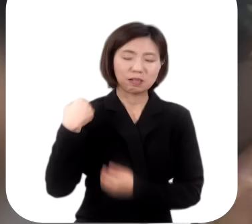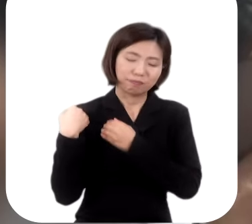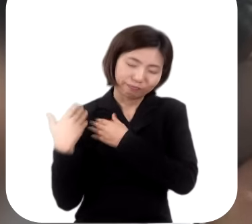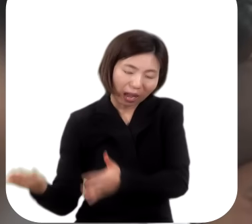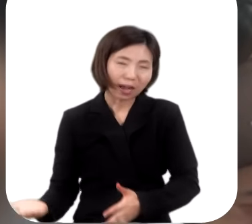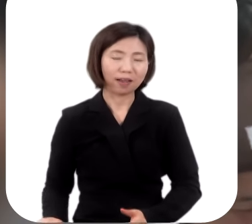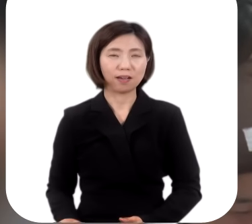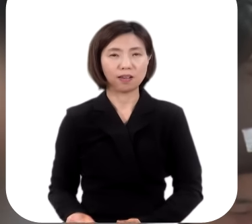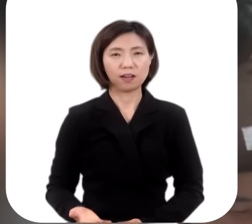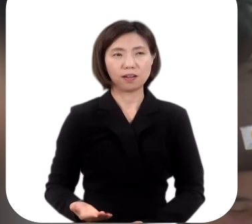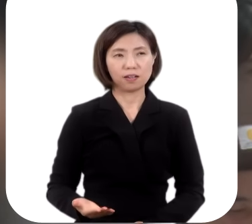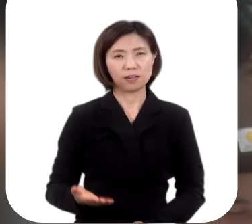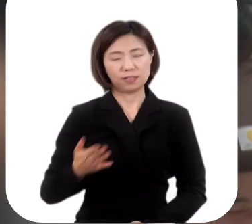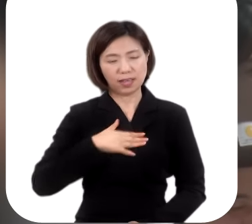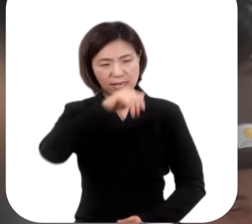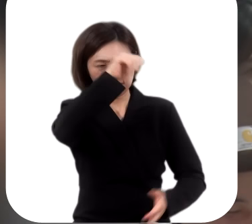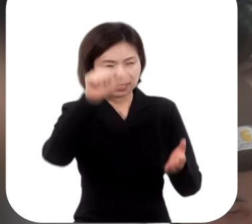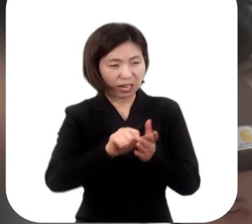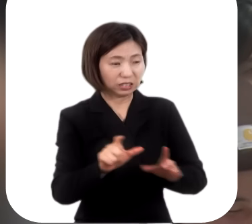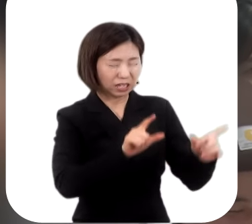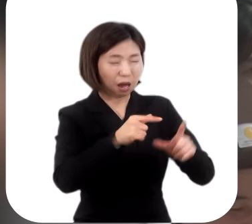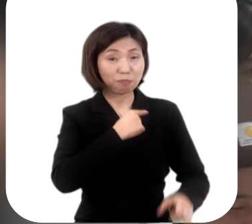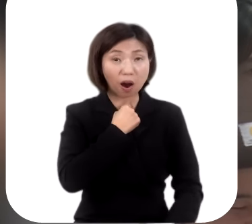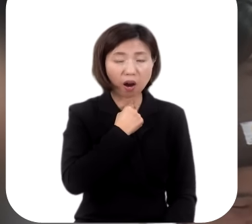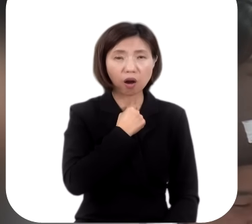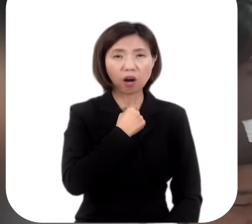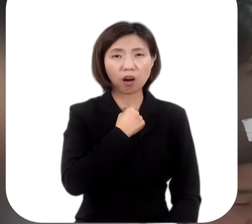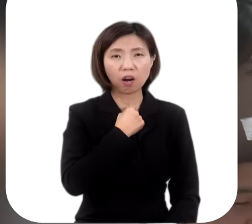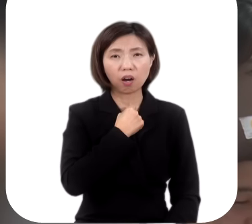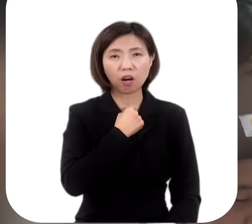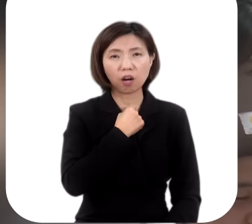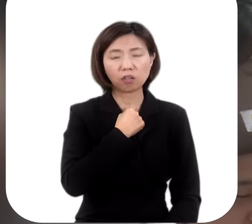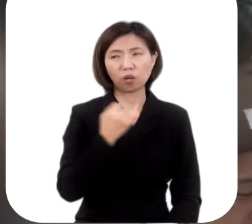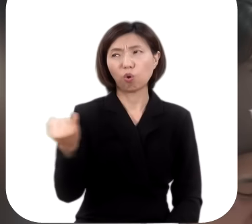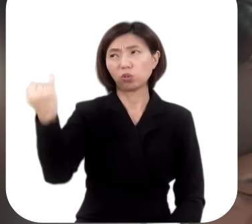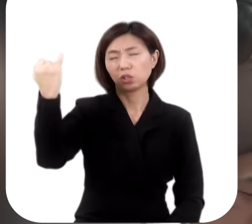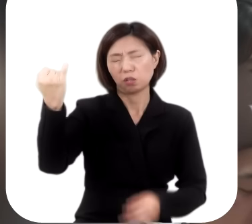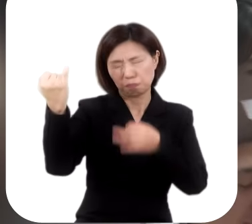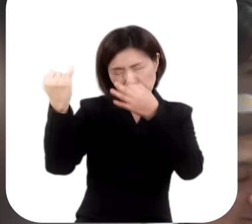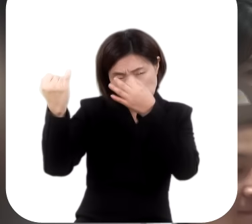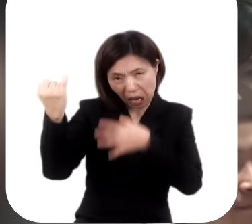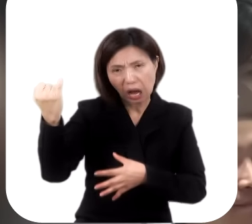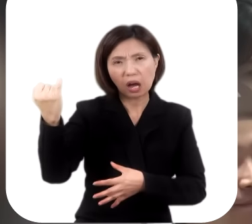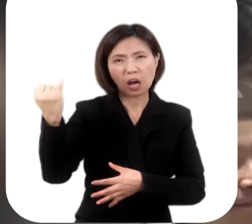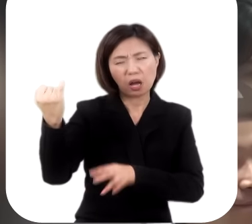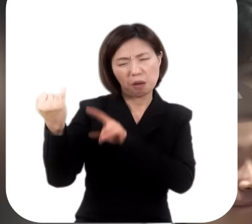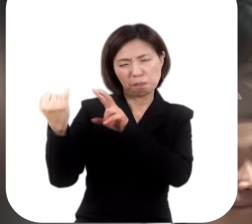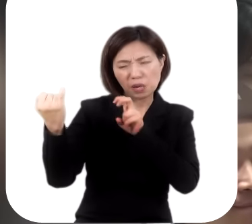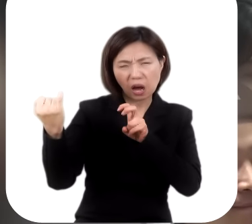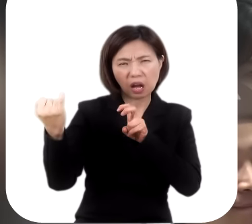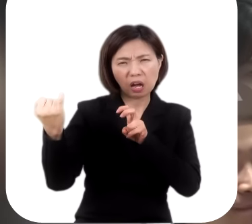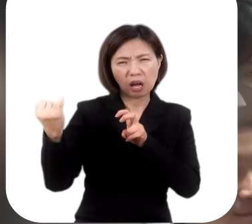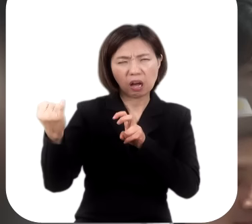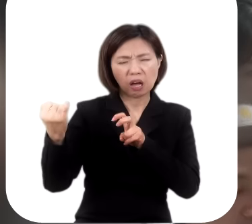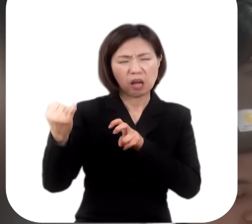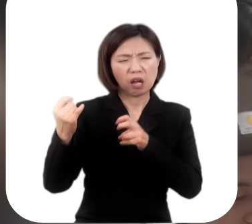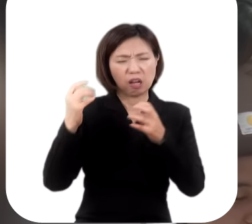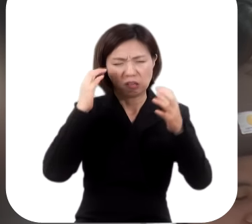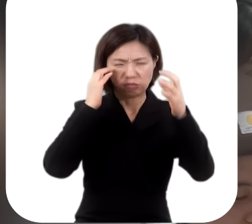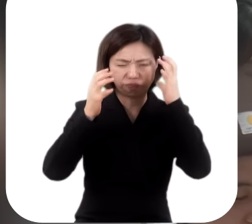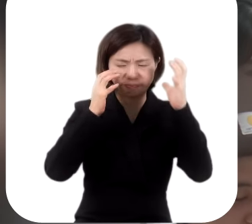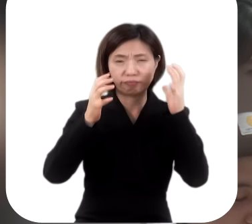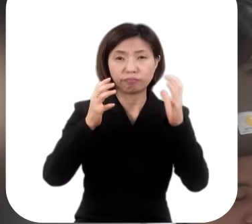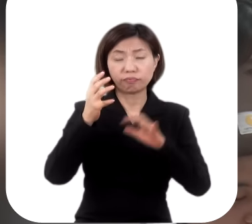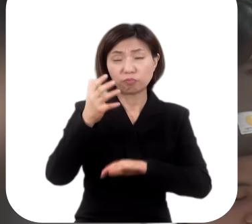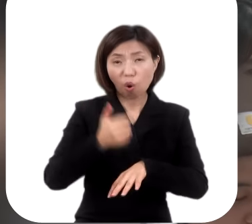머릿속으로는 이제 떨치고 나도 내 인생을 살아야지 하지만 그이 미안함 미움 이게 너무